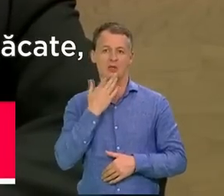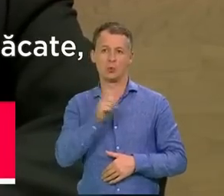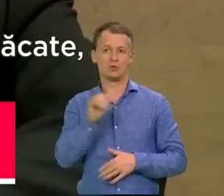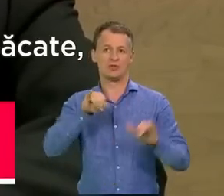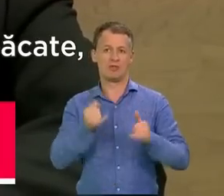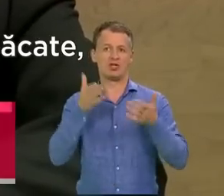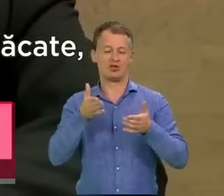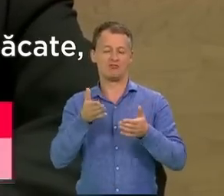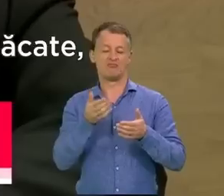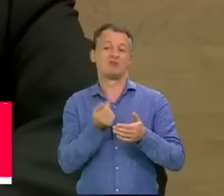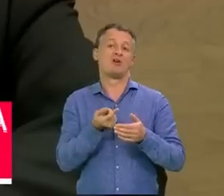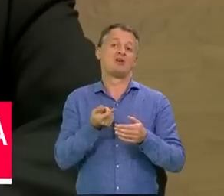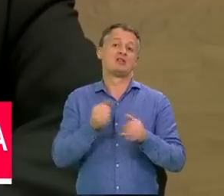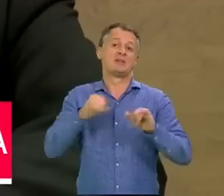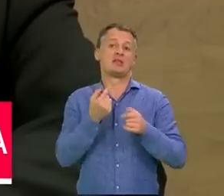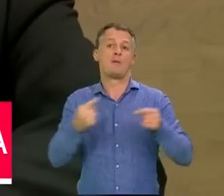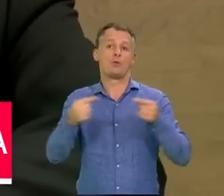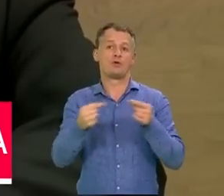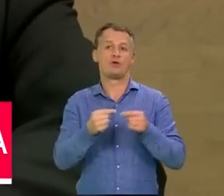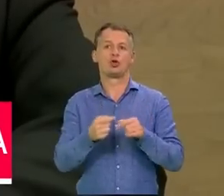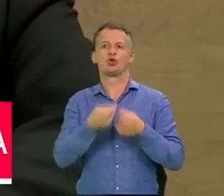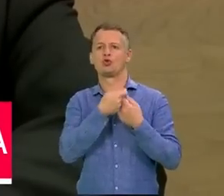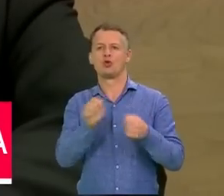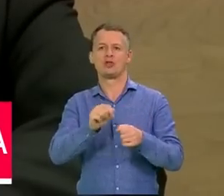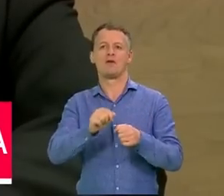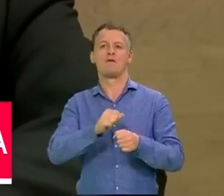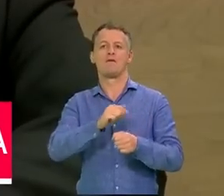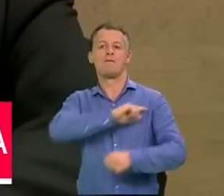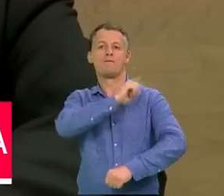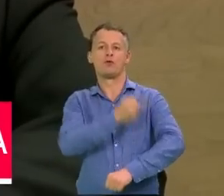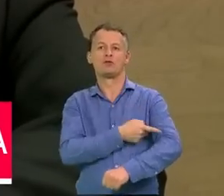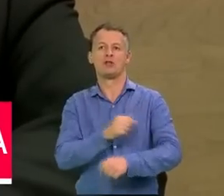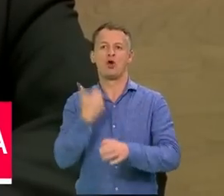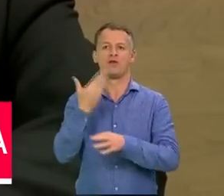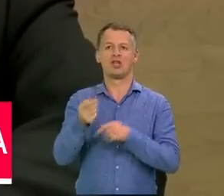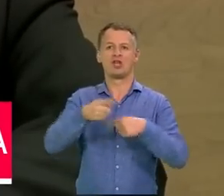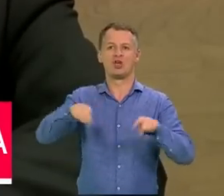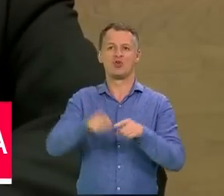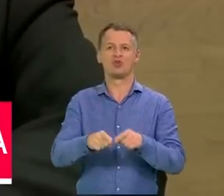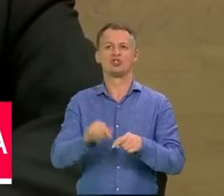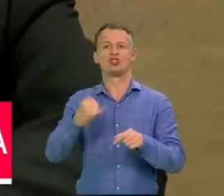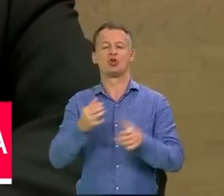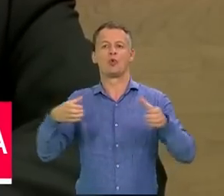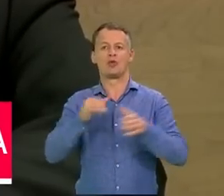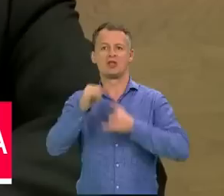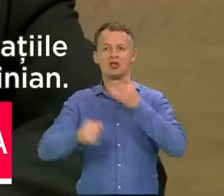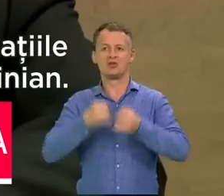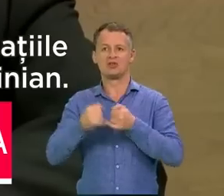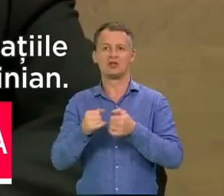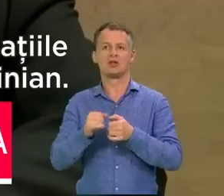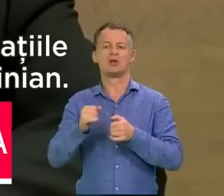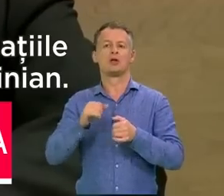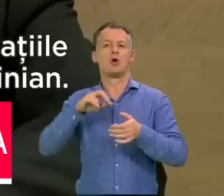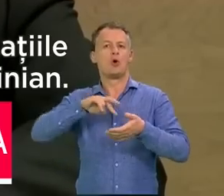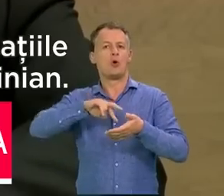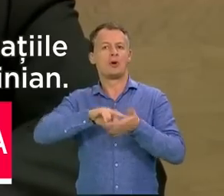Unfortunately, what happened was the opposite. They took all the resources that were given to them by us and by the international community in order to